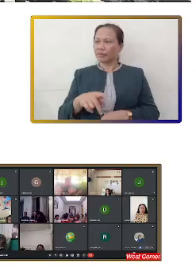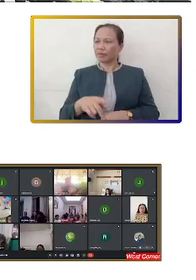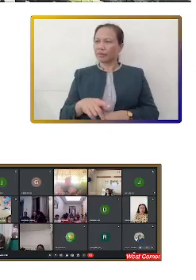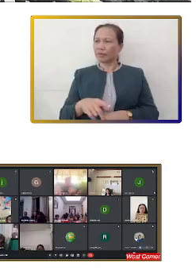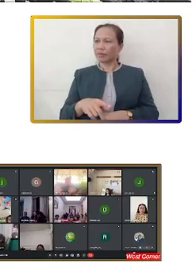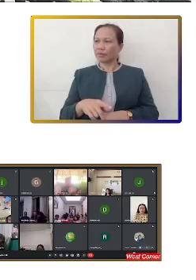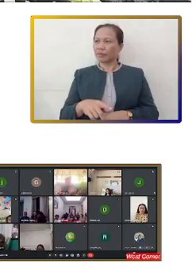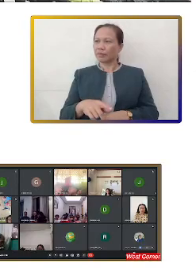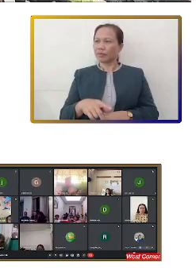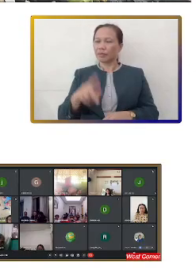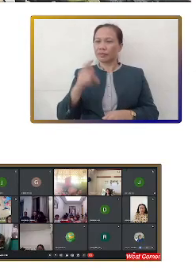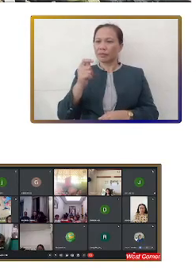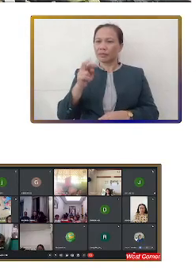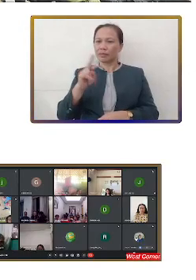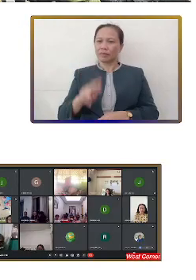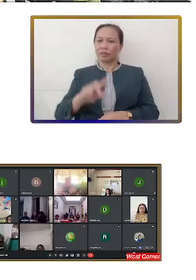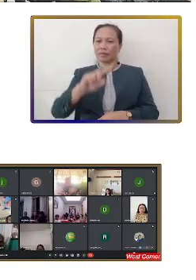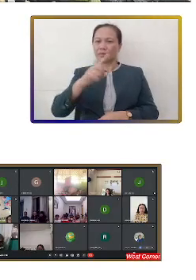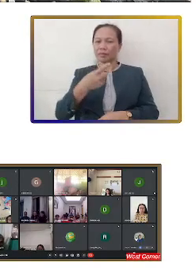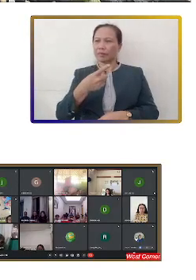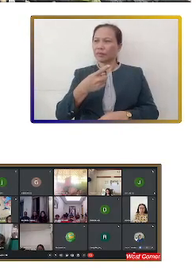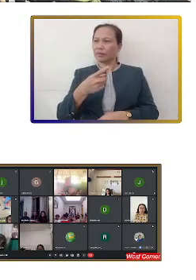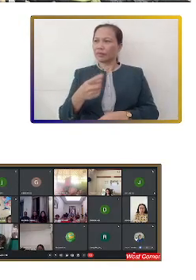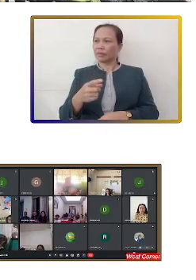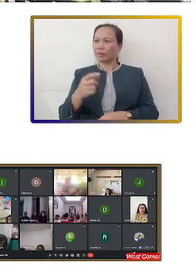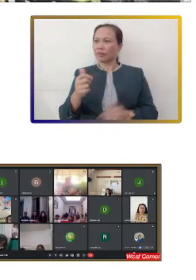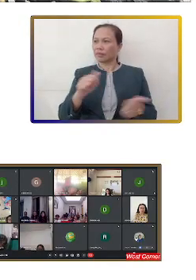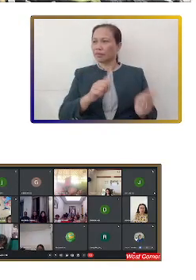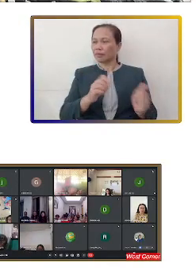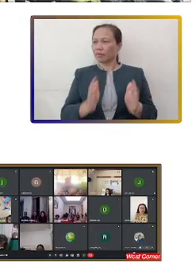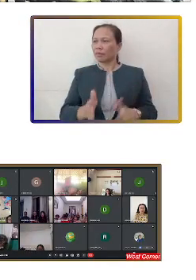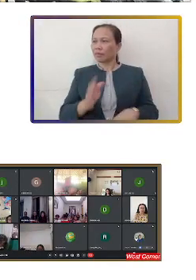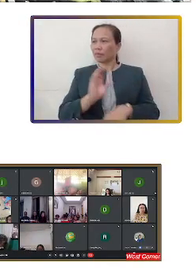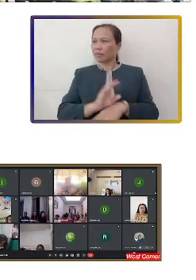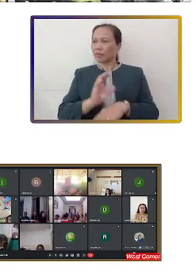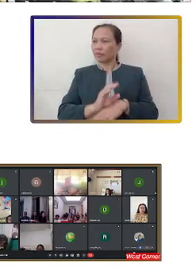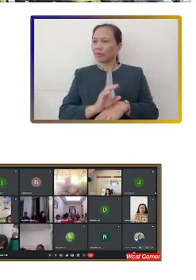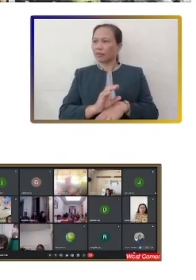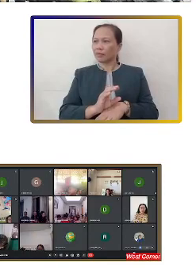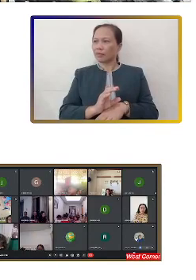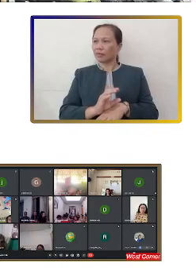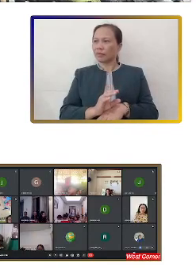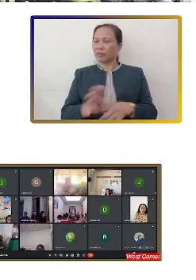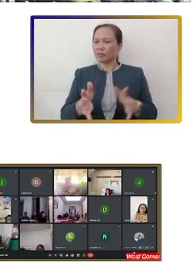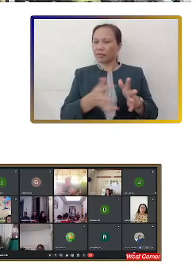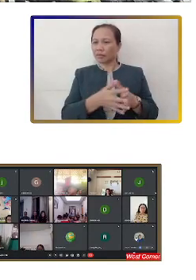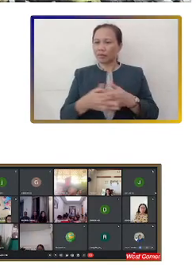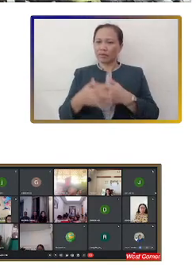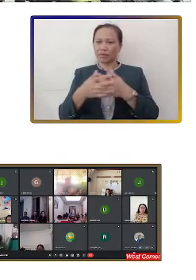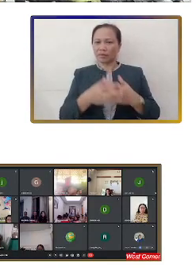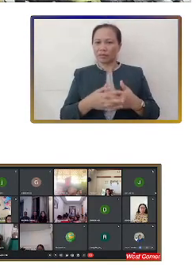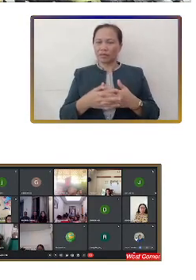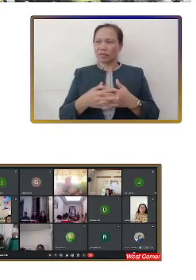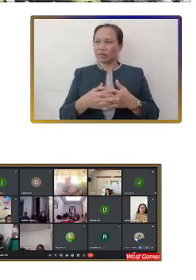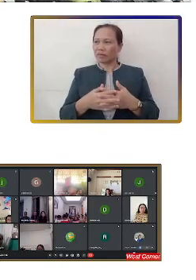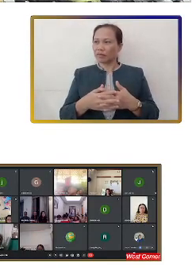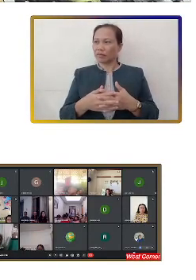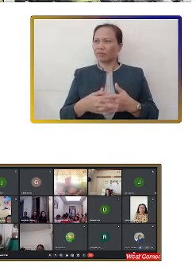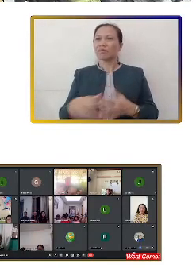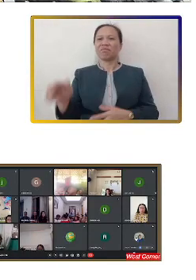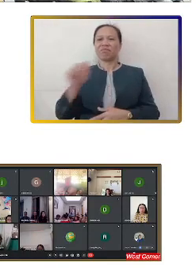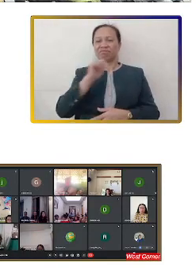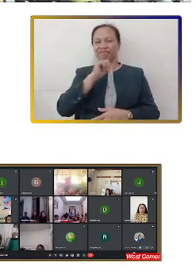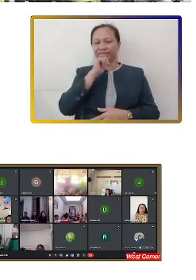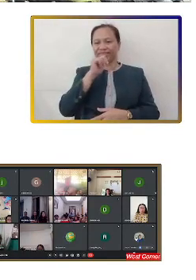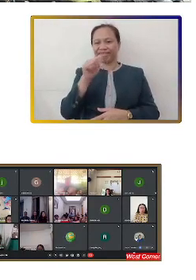America, they are in the same place listening to a different doctrine. Not the same doctrine.